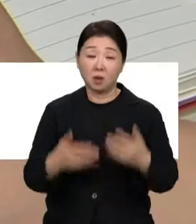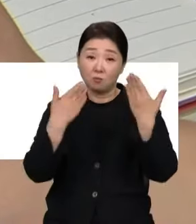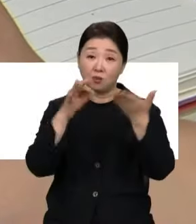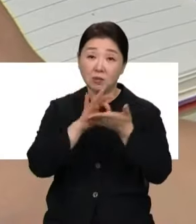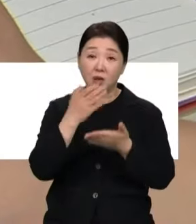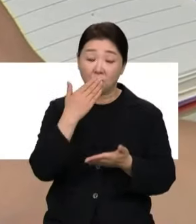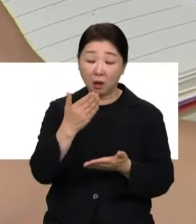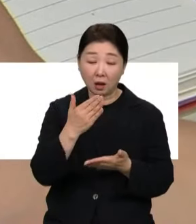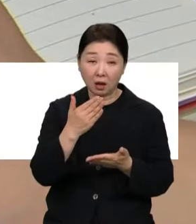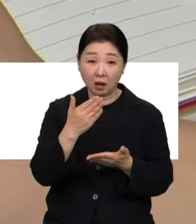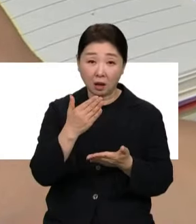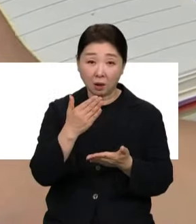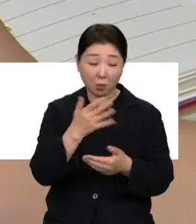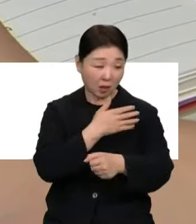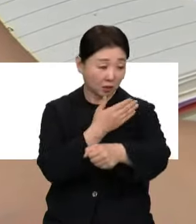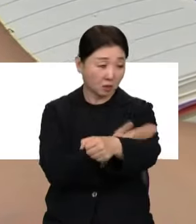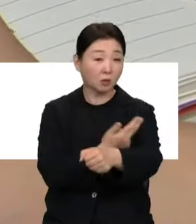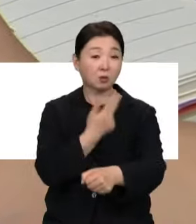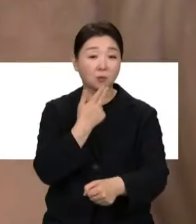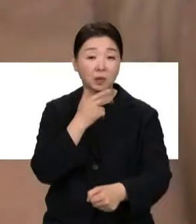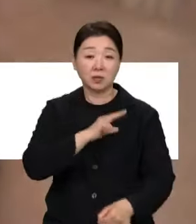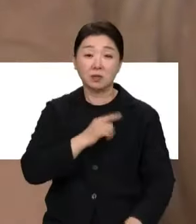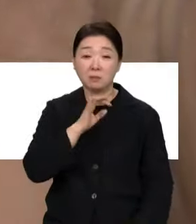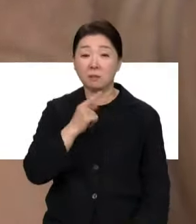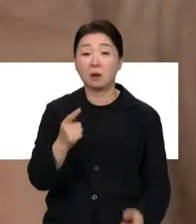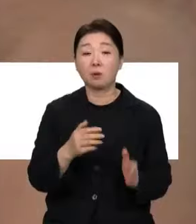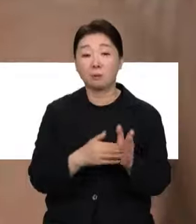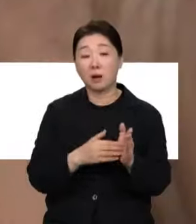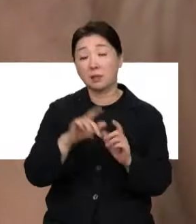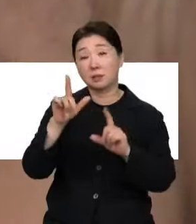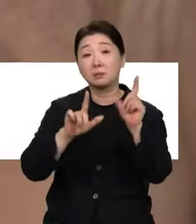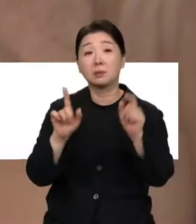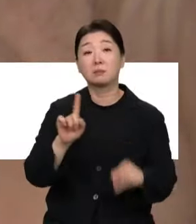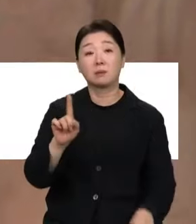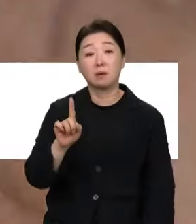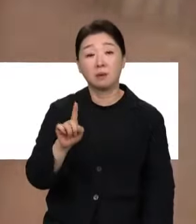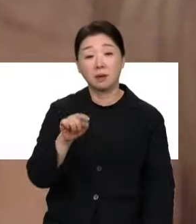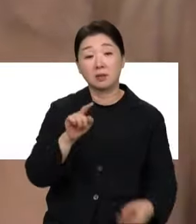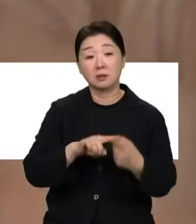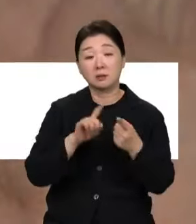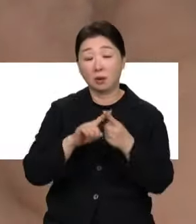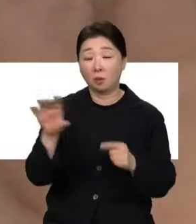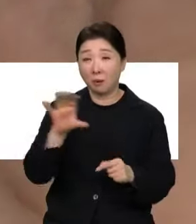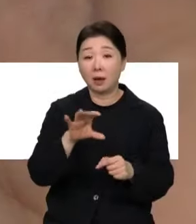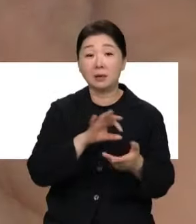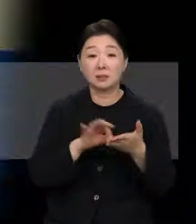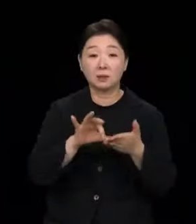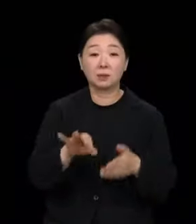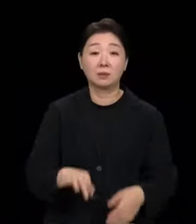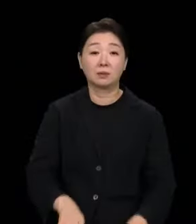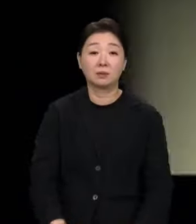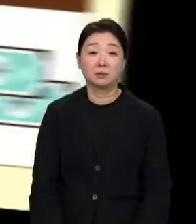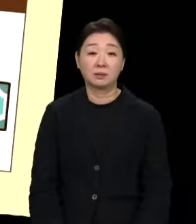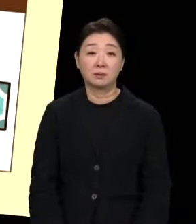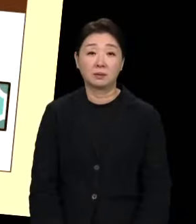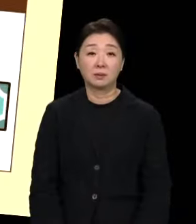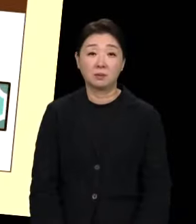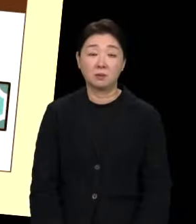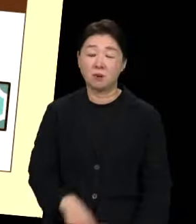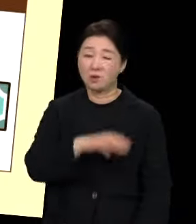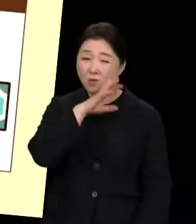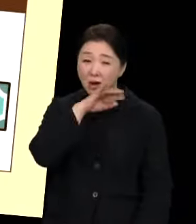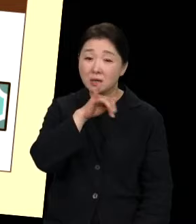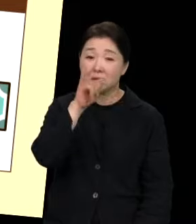있는 저작권 없는 그냥 거기다가 이름만 살짝 바꿔서 이 이미지를 그대로 갖다 쓴 거예요 그냥. 곧바로